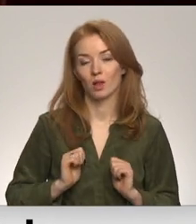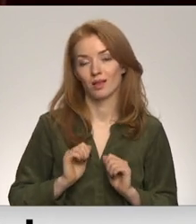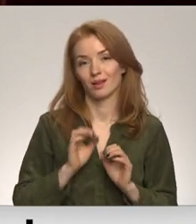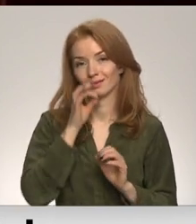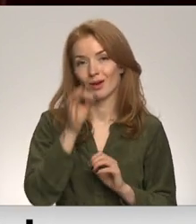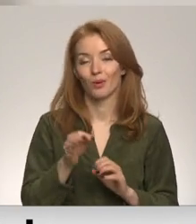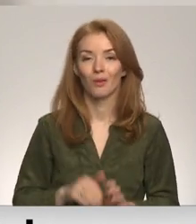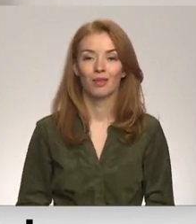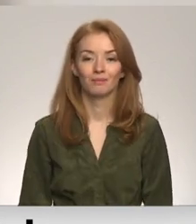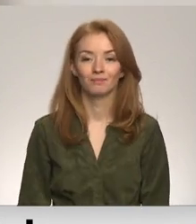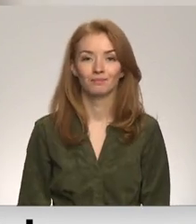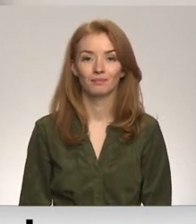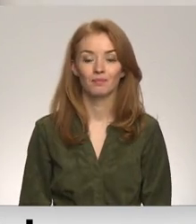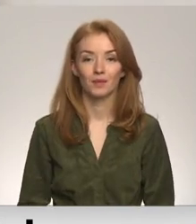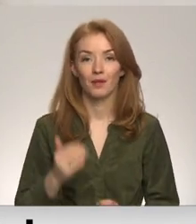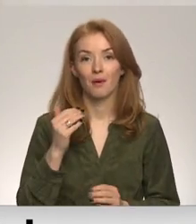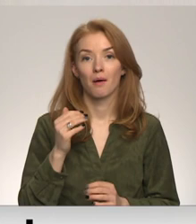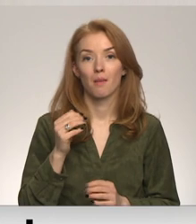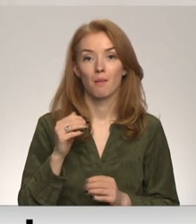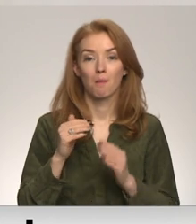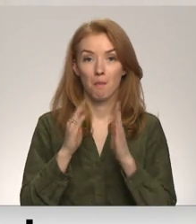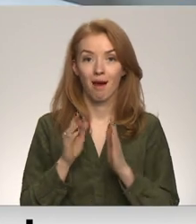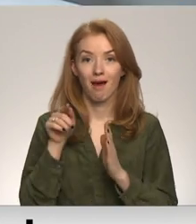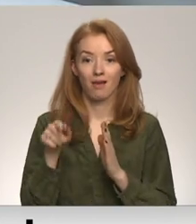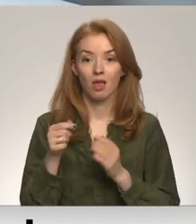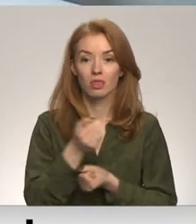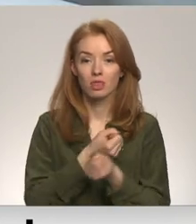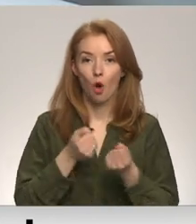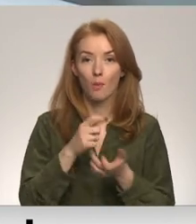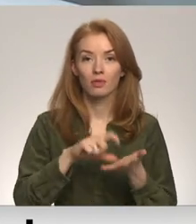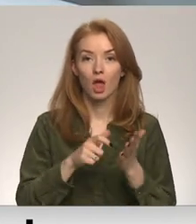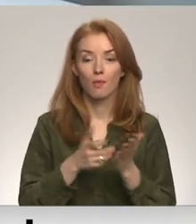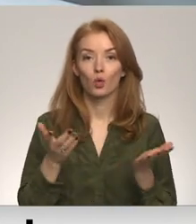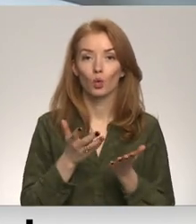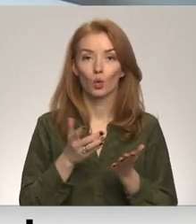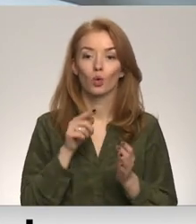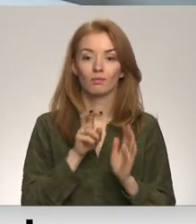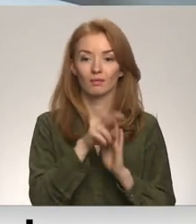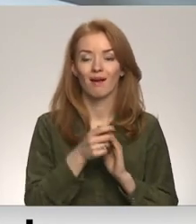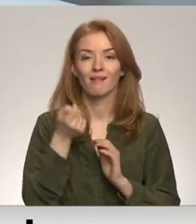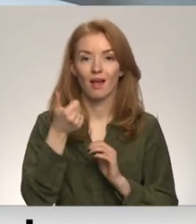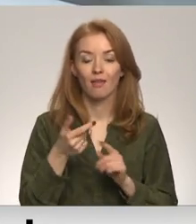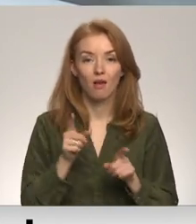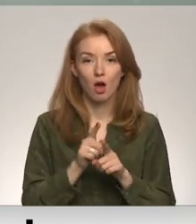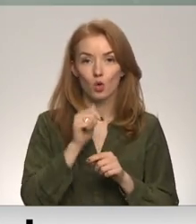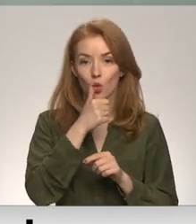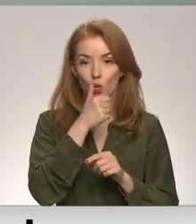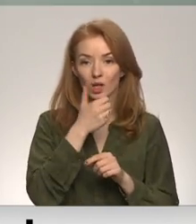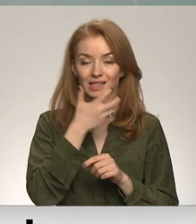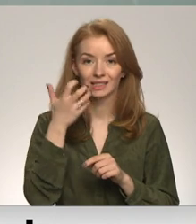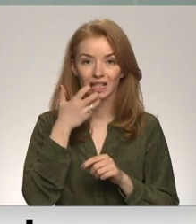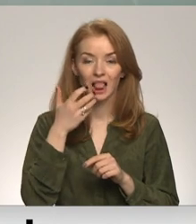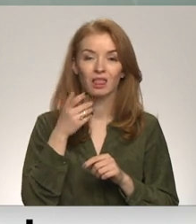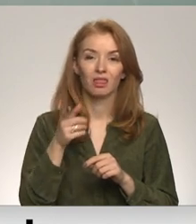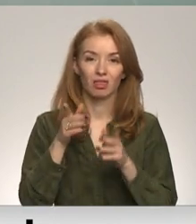prozējiski izsakās. Mūziķa mājās siltumenerģija tiek taupīta telpās, kurās ģimene uzturas retāk, kā arī ūdens sildierītes